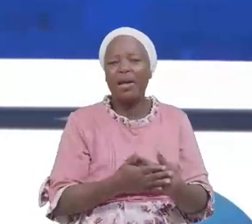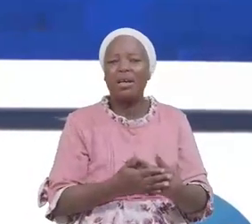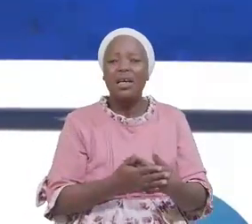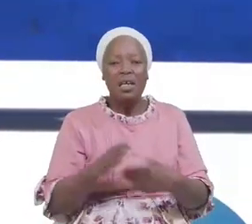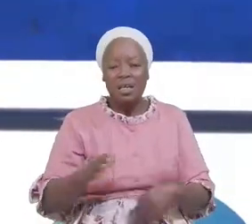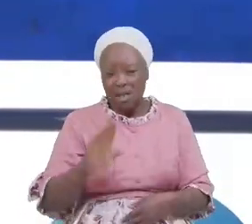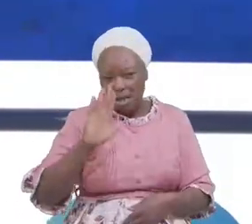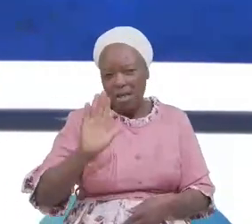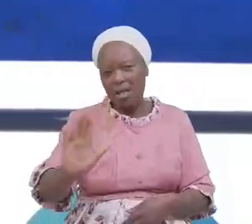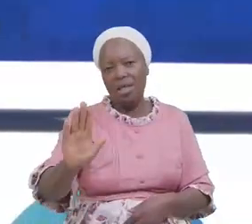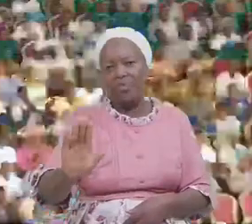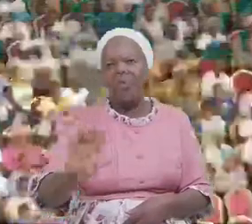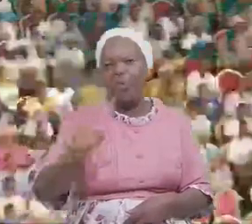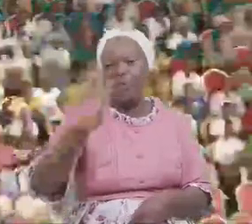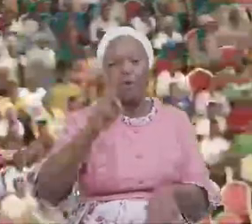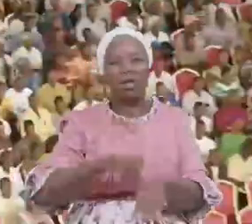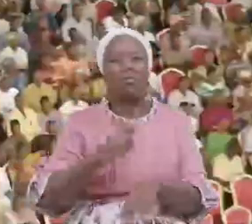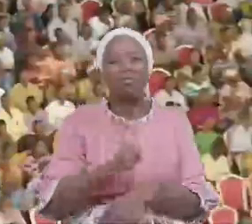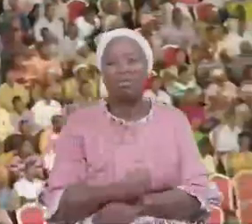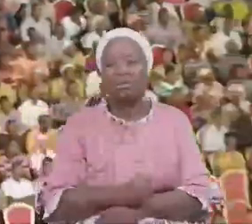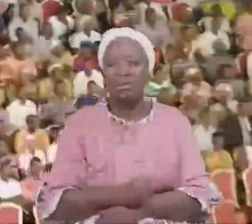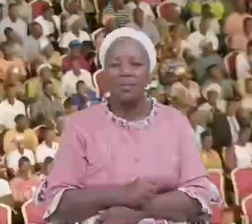le quadruple.